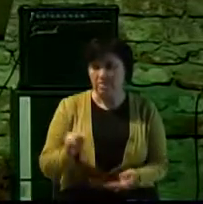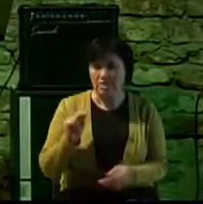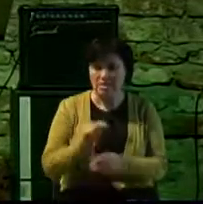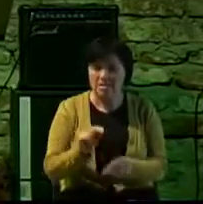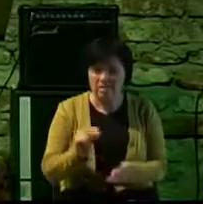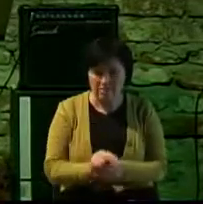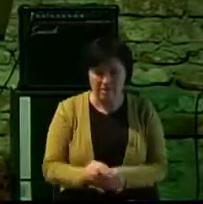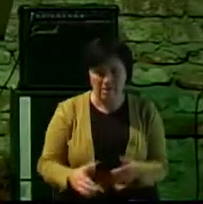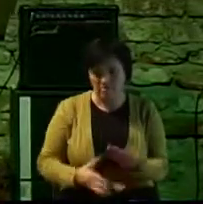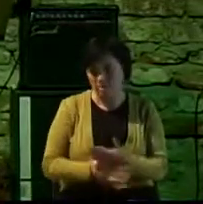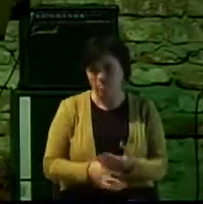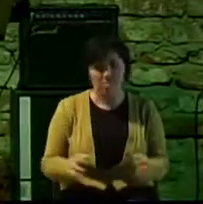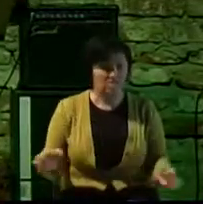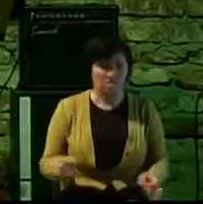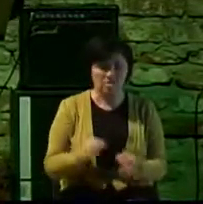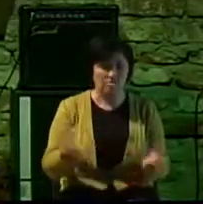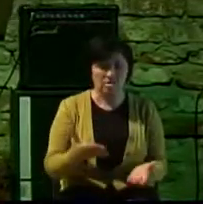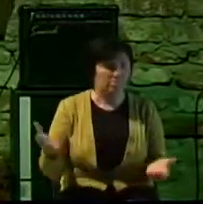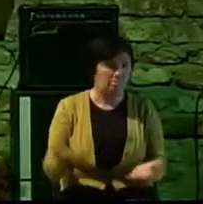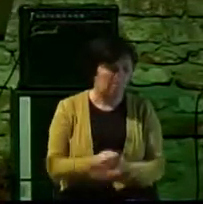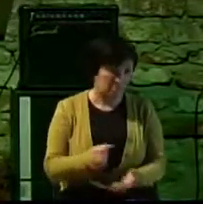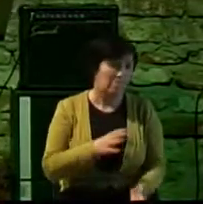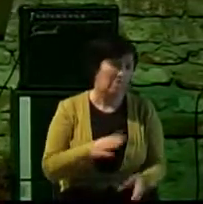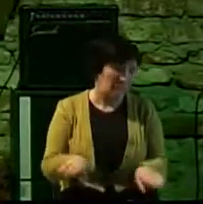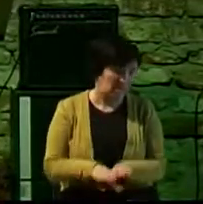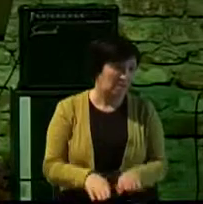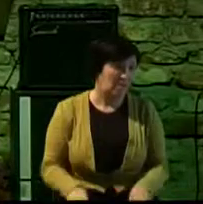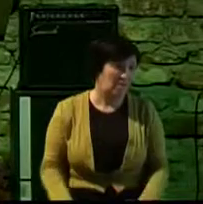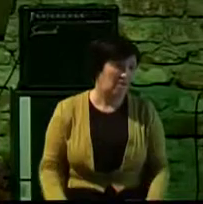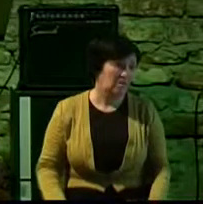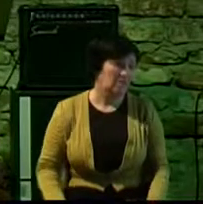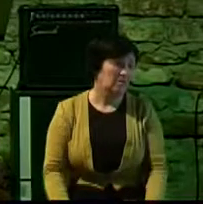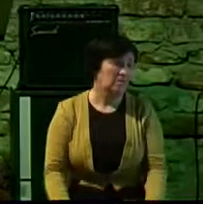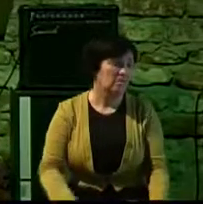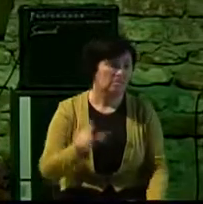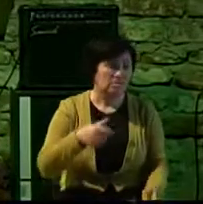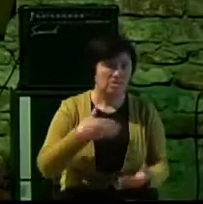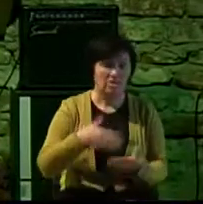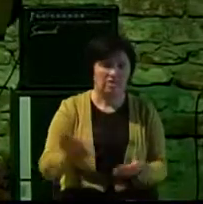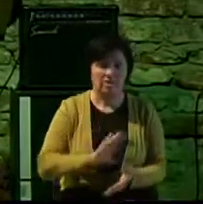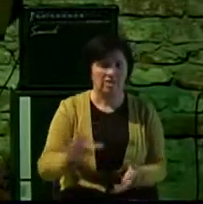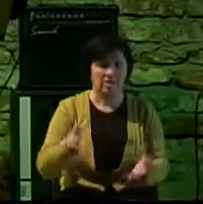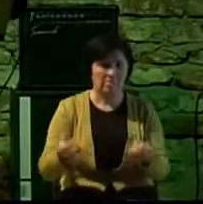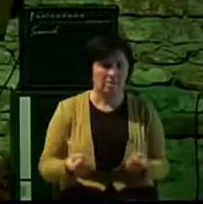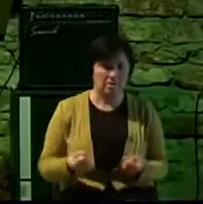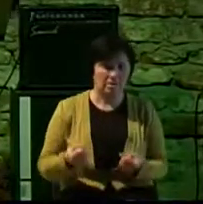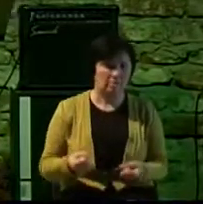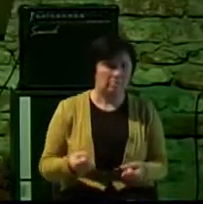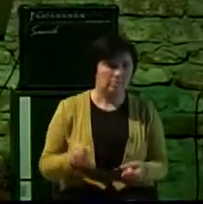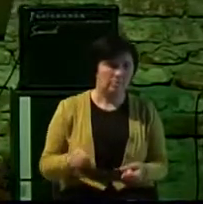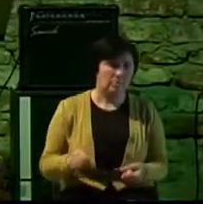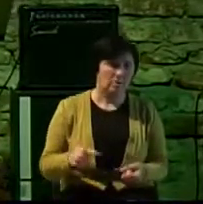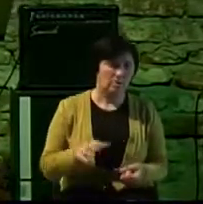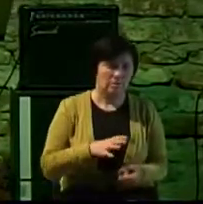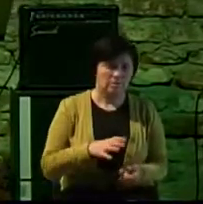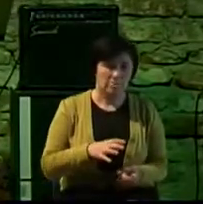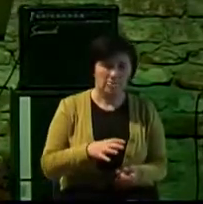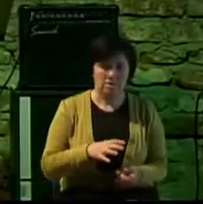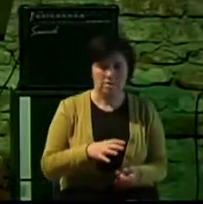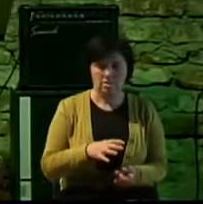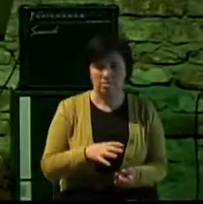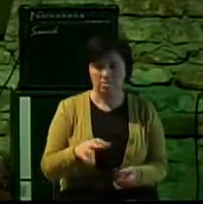помочь им. Но ничего не получилось, бывает и так. Они отвергли, они не приняли. Но, возможно, и, скорее всего, да, безусловно,